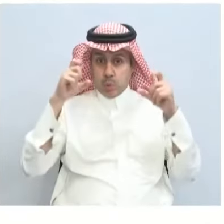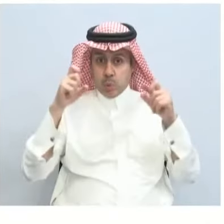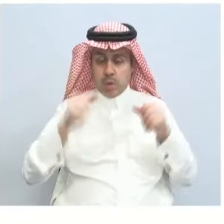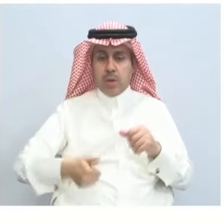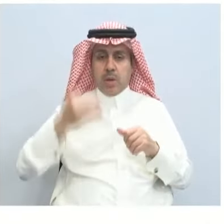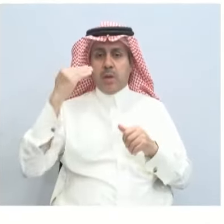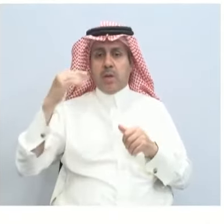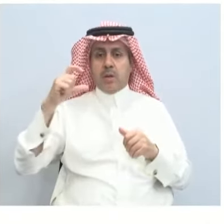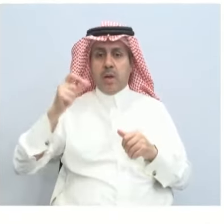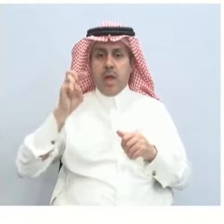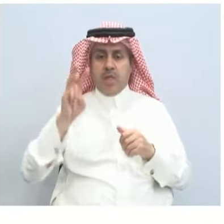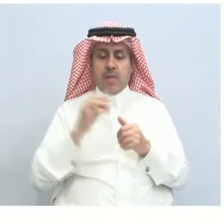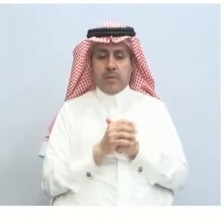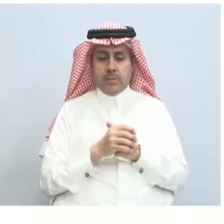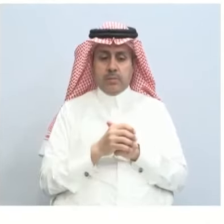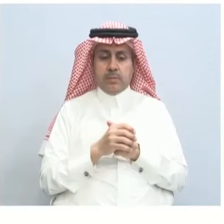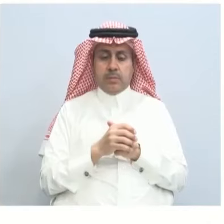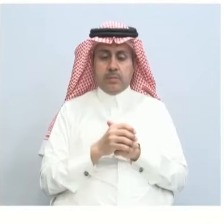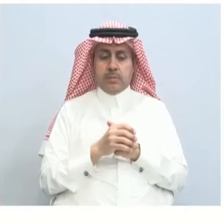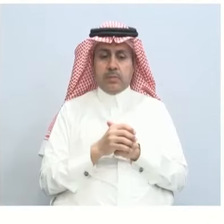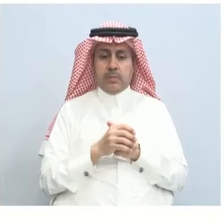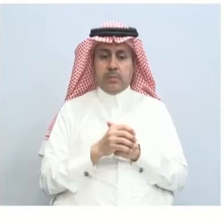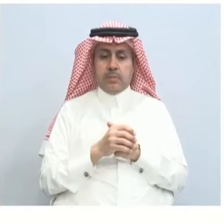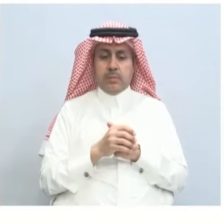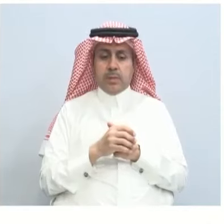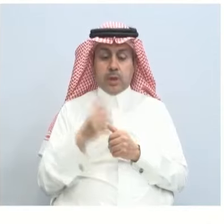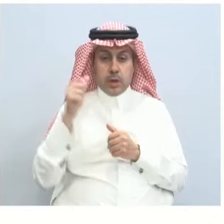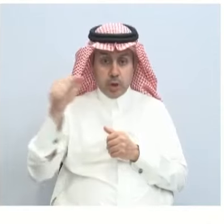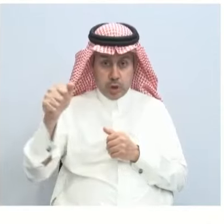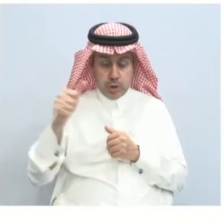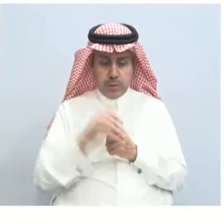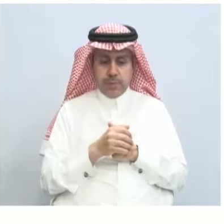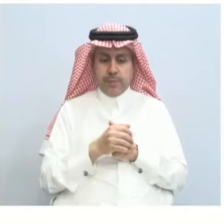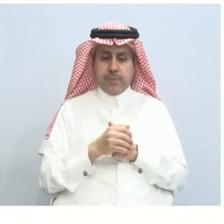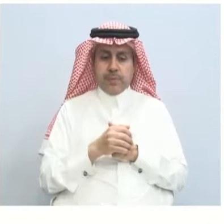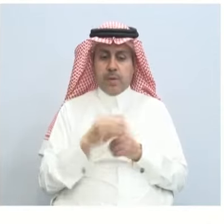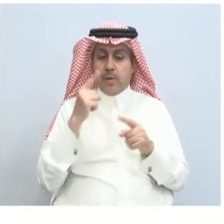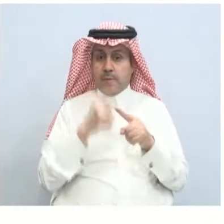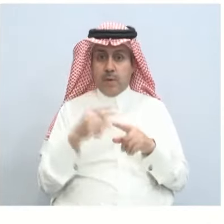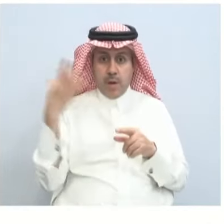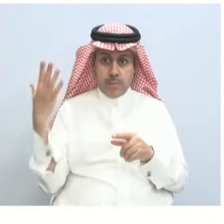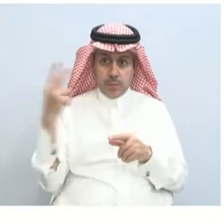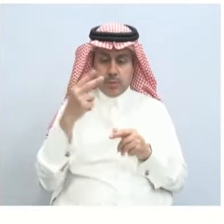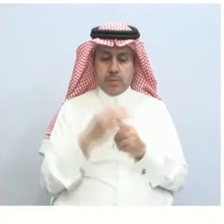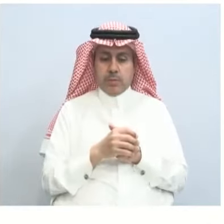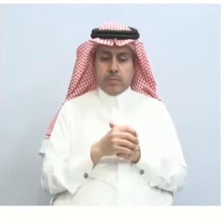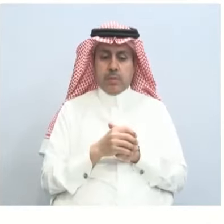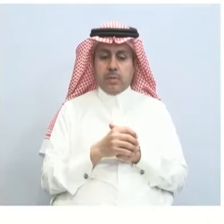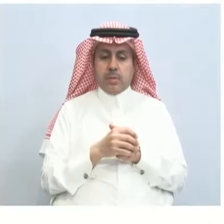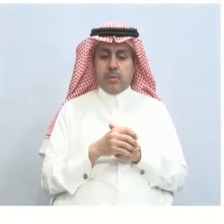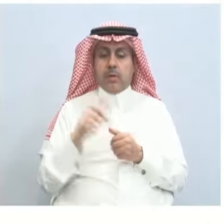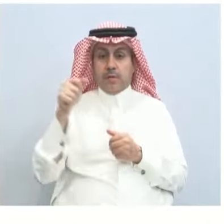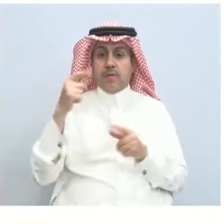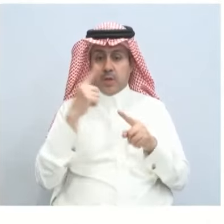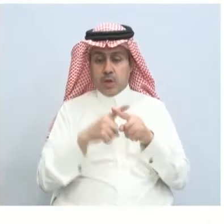فبالتالي راح اقول ان الصوره الاحداثيه للقوه هي عباره عن 60 في كوساين 25 في 60 في